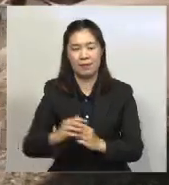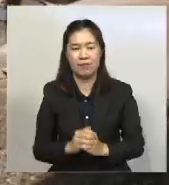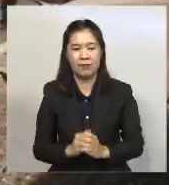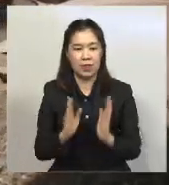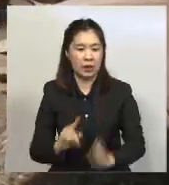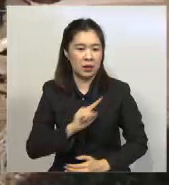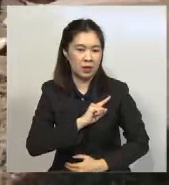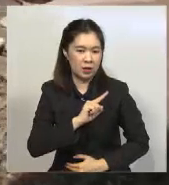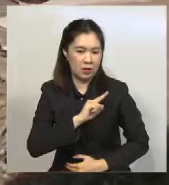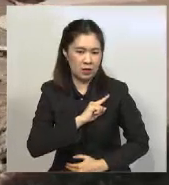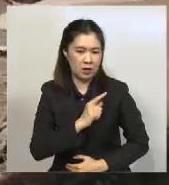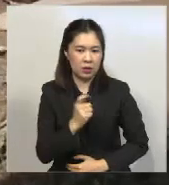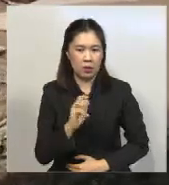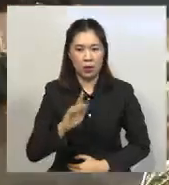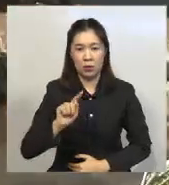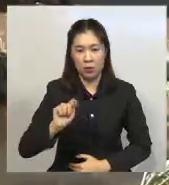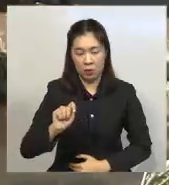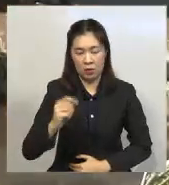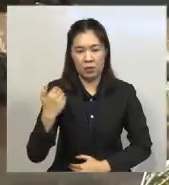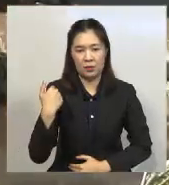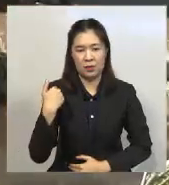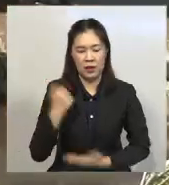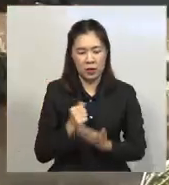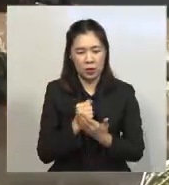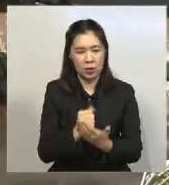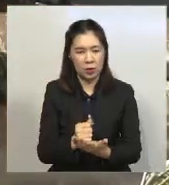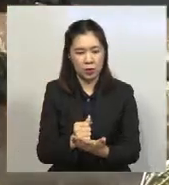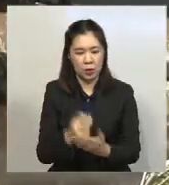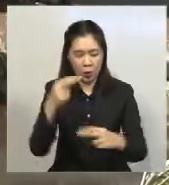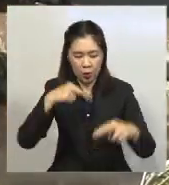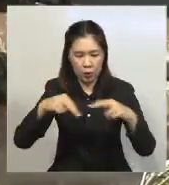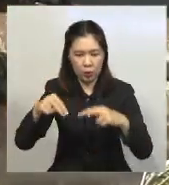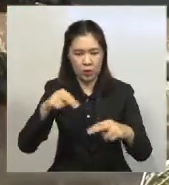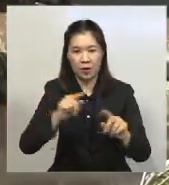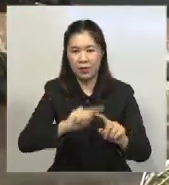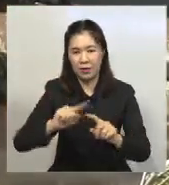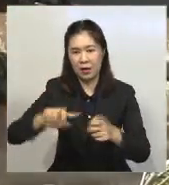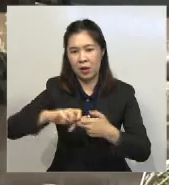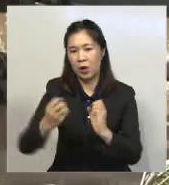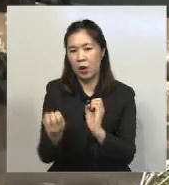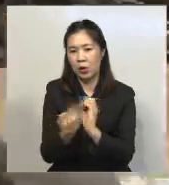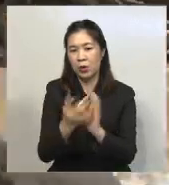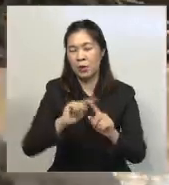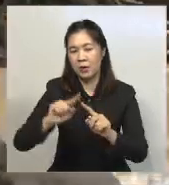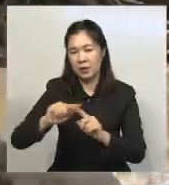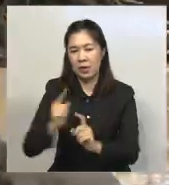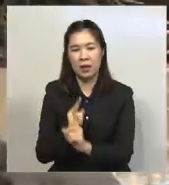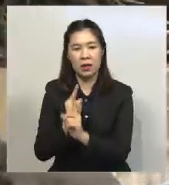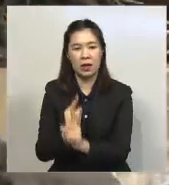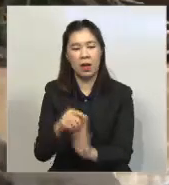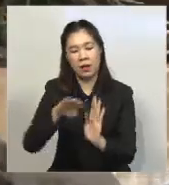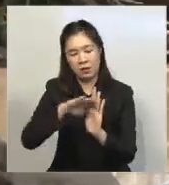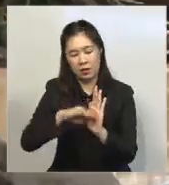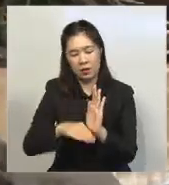าหน้าที่องค์การบริหารส่วนตำบล นะคะเข้ามารับแจ้งถึงความเสียหายของชาวบ้านเพื่อดำเนินการ